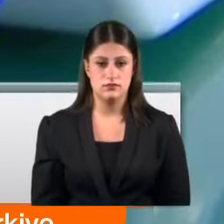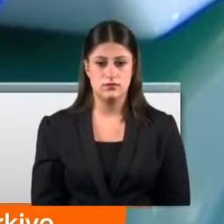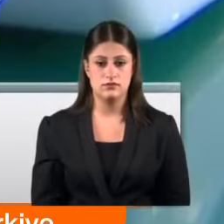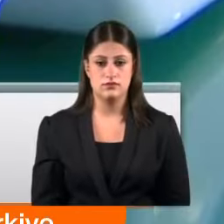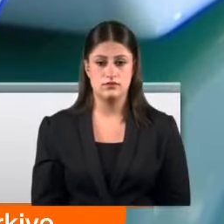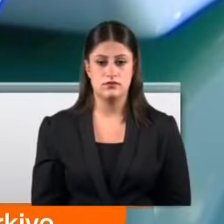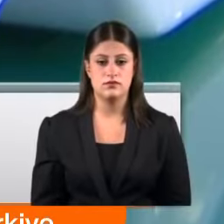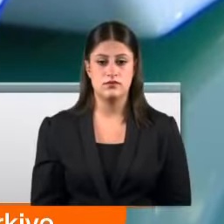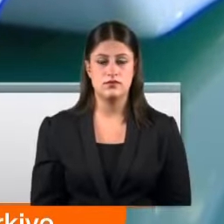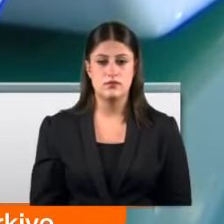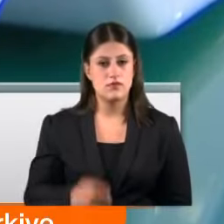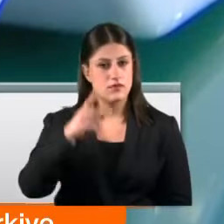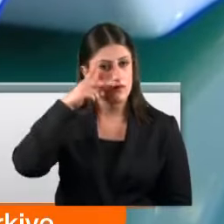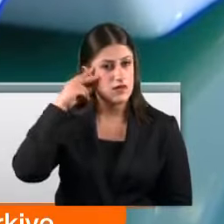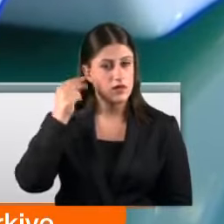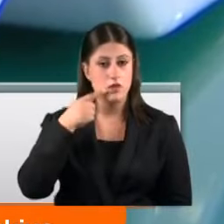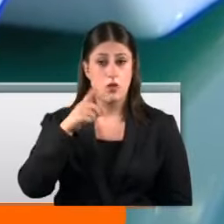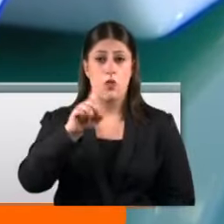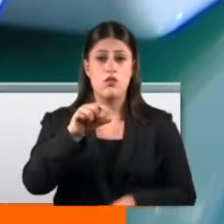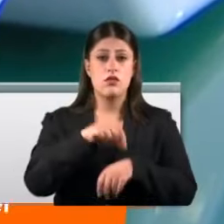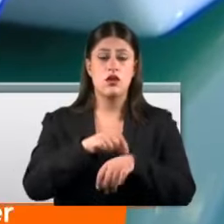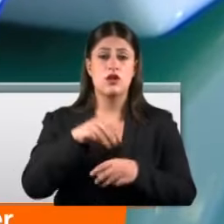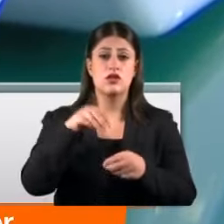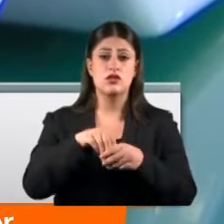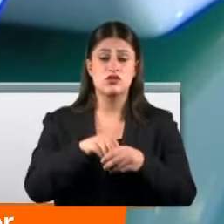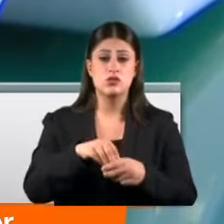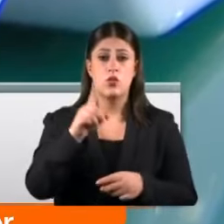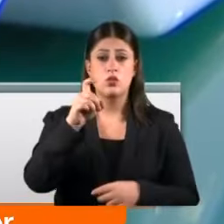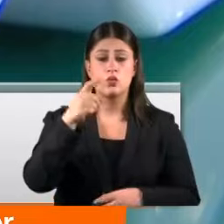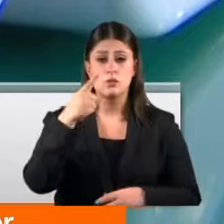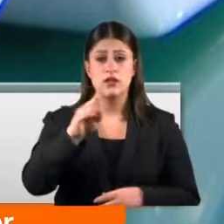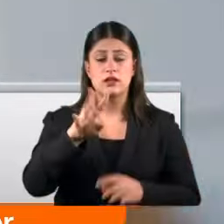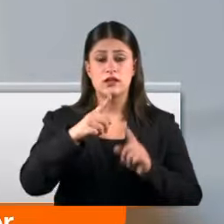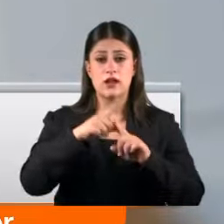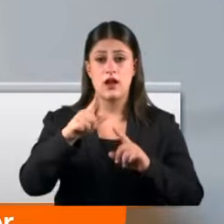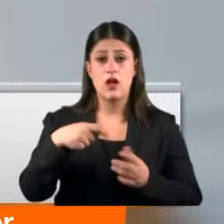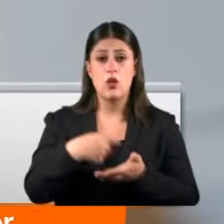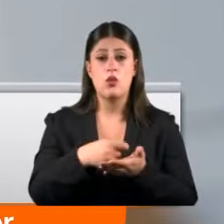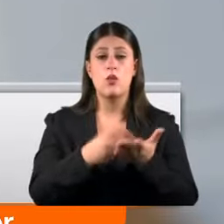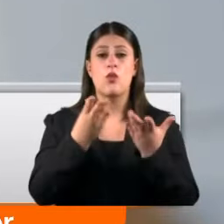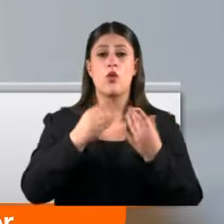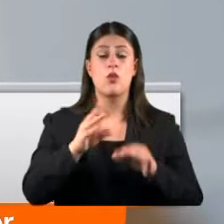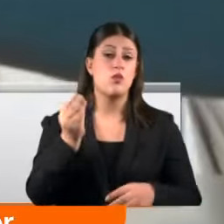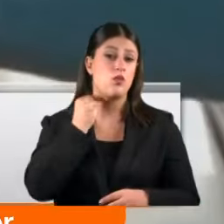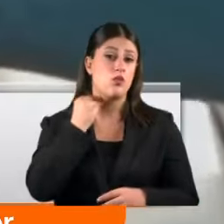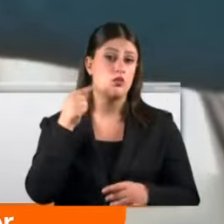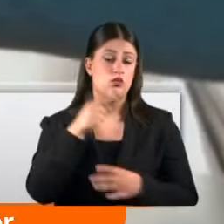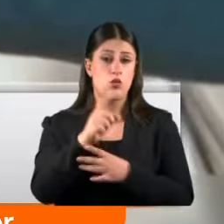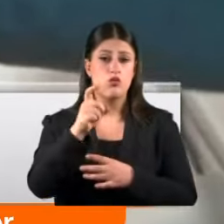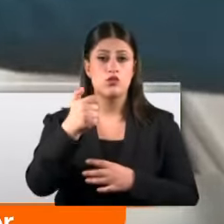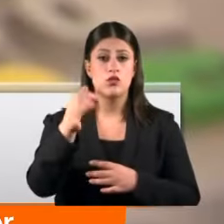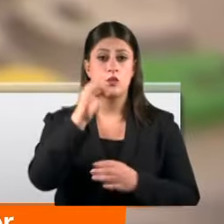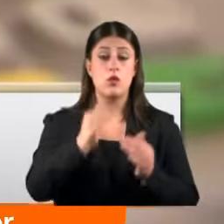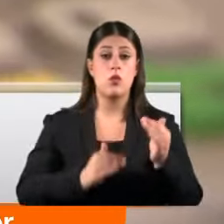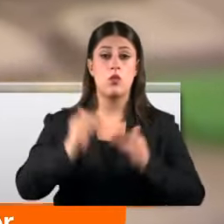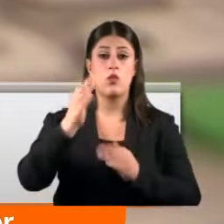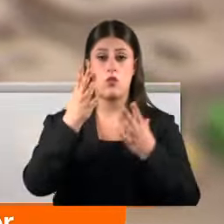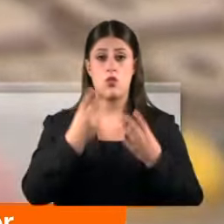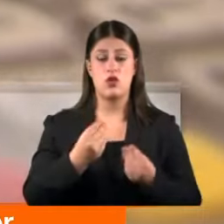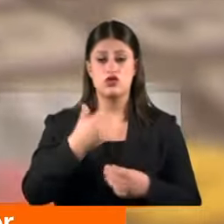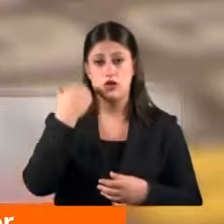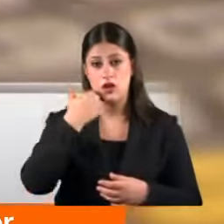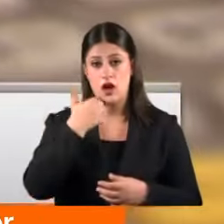mi? Sahtekarlar 10 dakika içinde 19.040 lira ödeme yapılmazsa borcun 96 bin liraya çıkacak yalanıyla